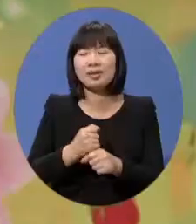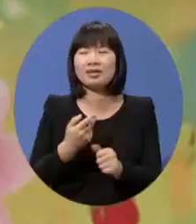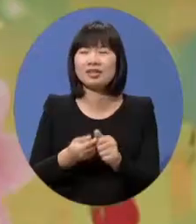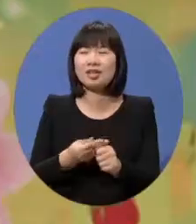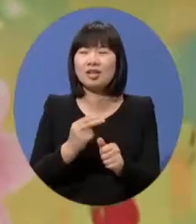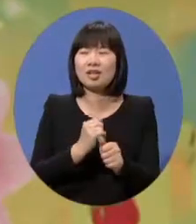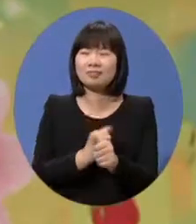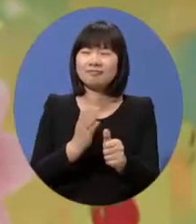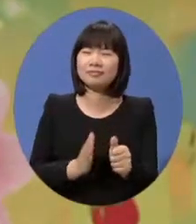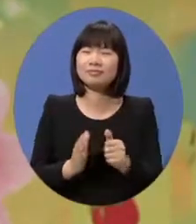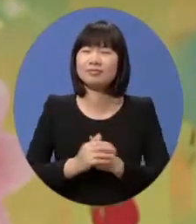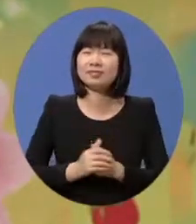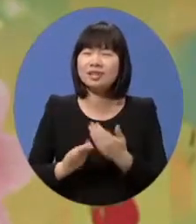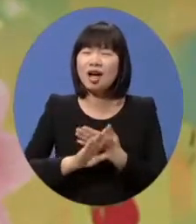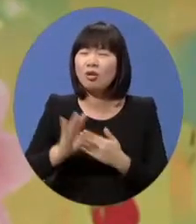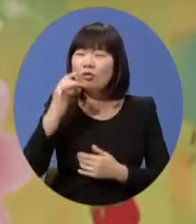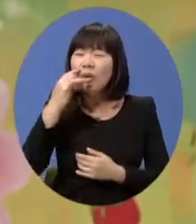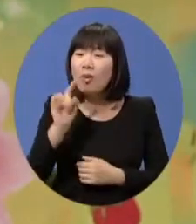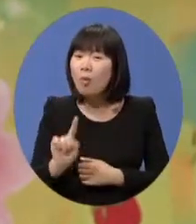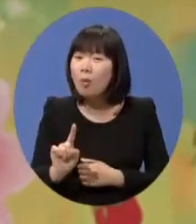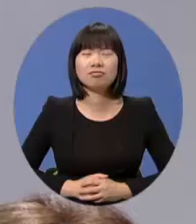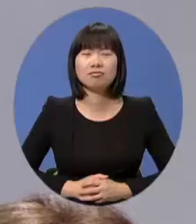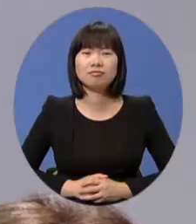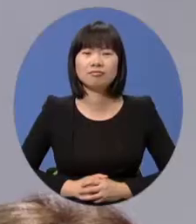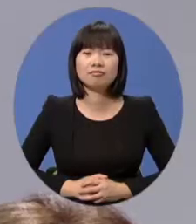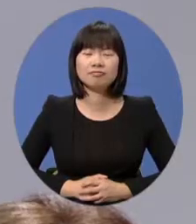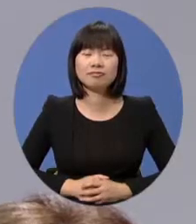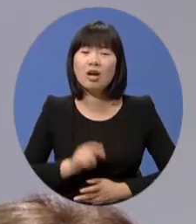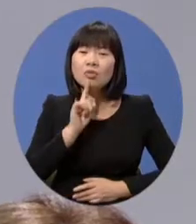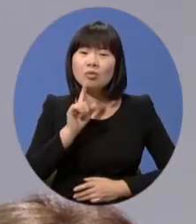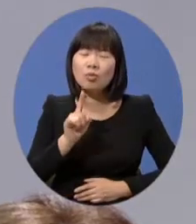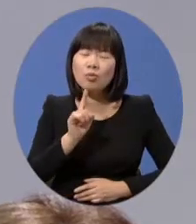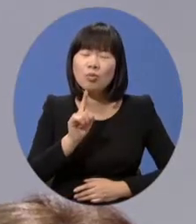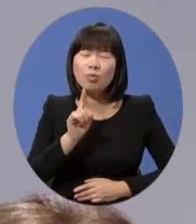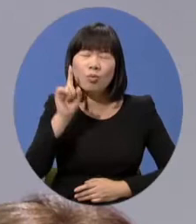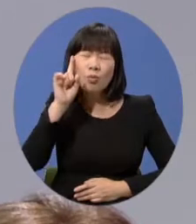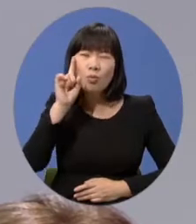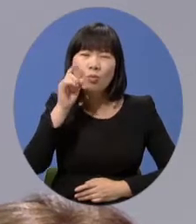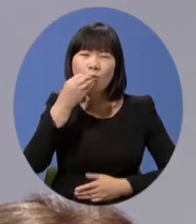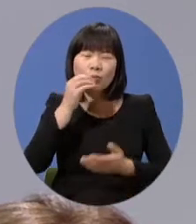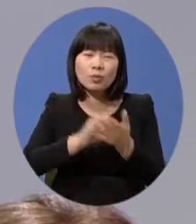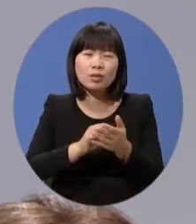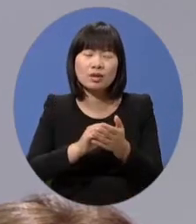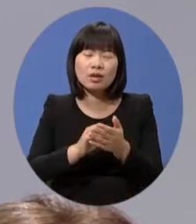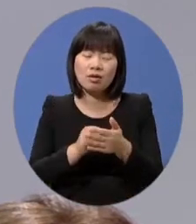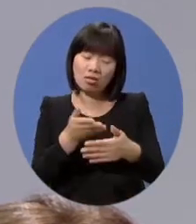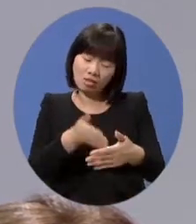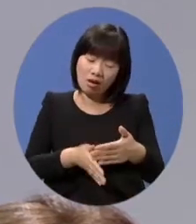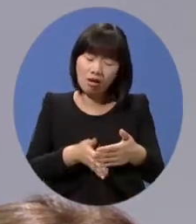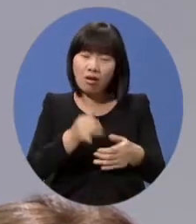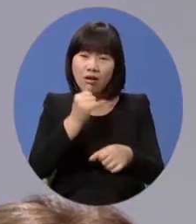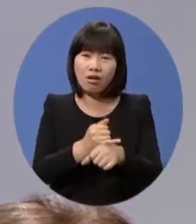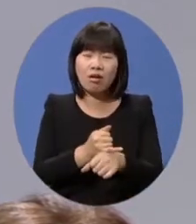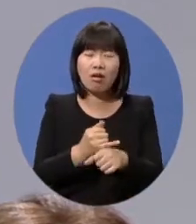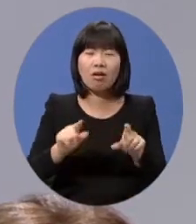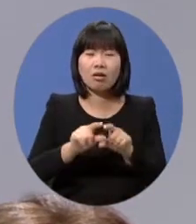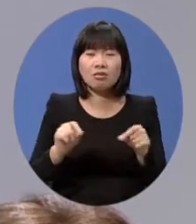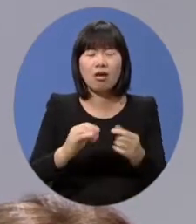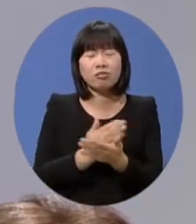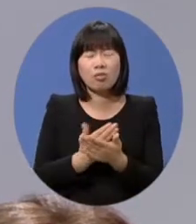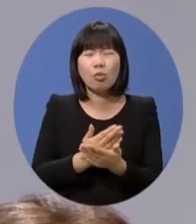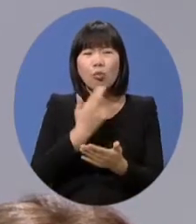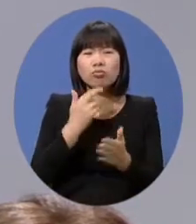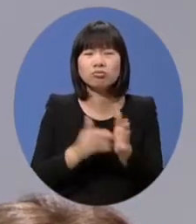또 다른 어머니 궁금하신 거. 네, 현준이 어머니. 돌 때쯤 돌 좀 안 돼서부터는 음식을